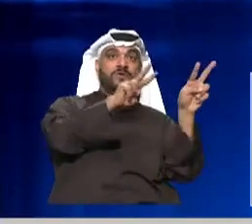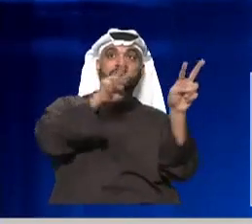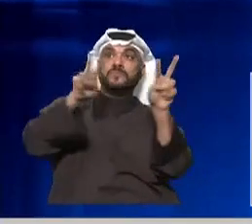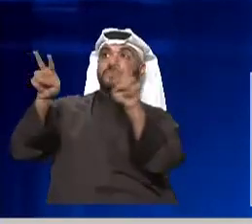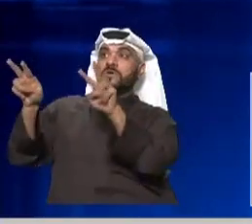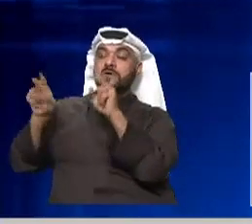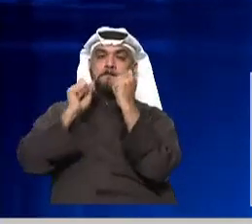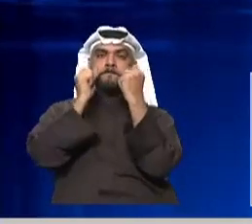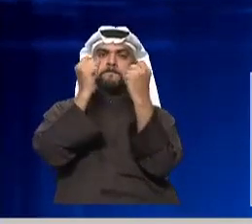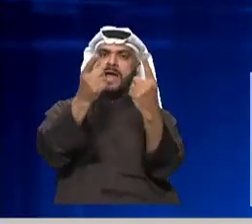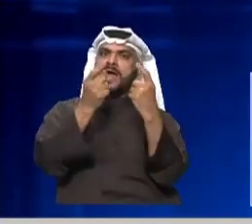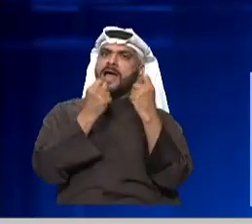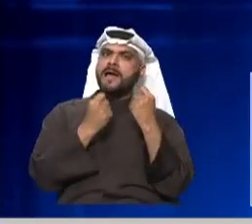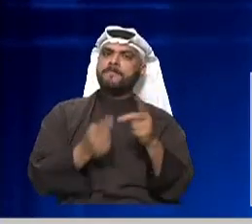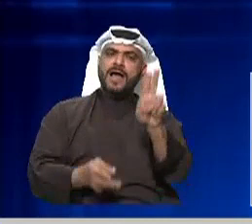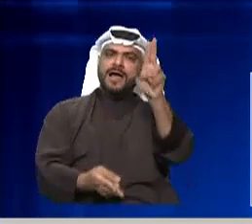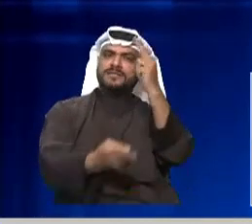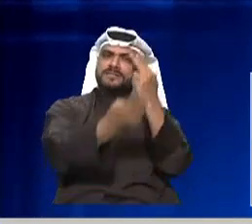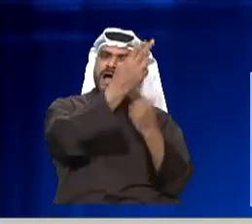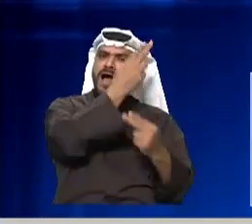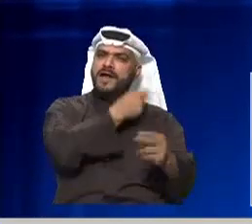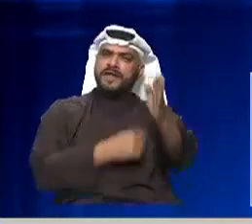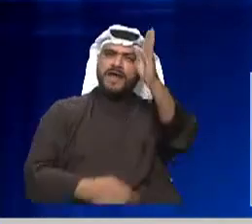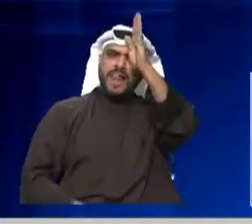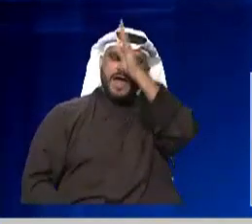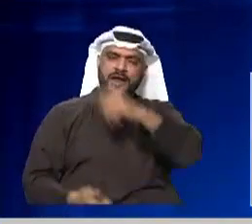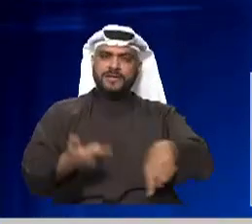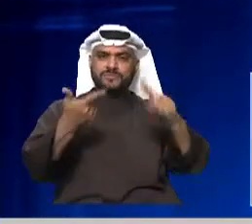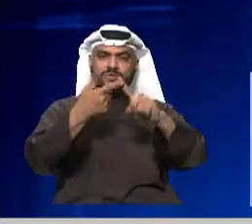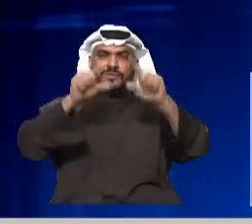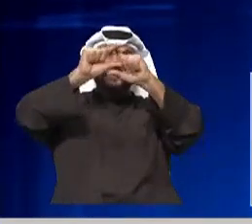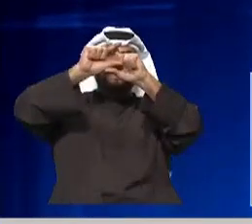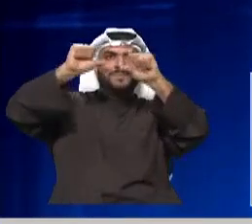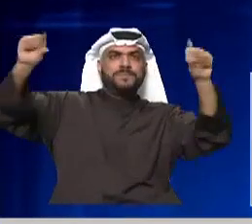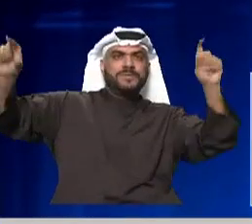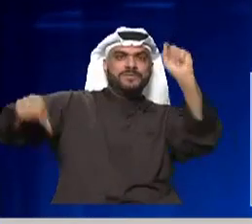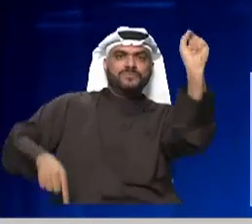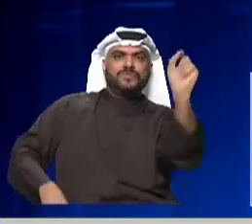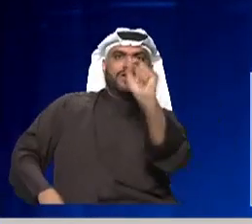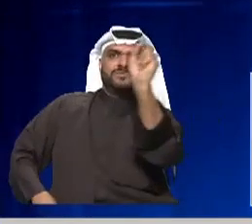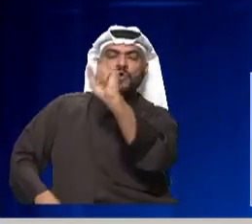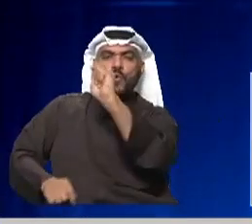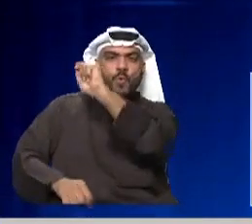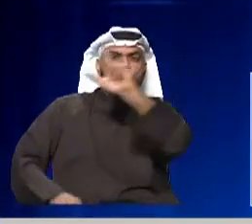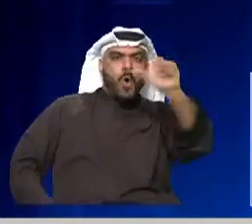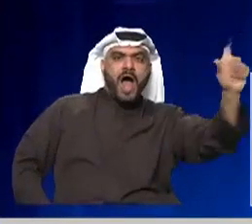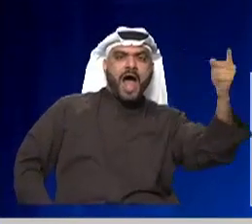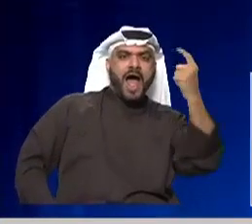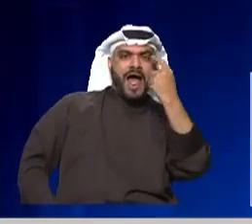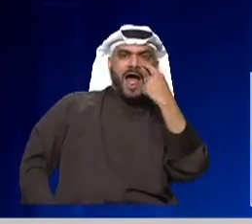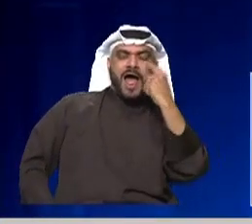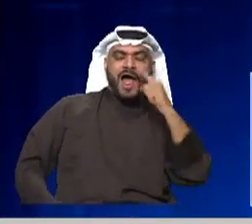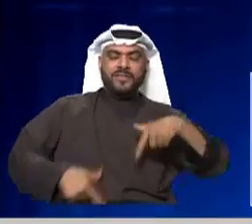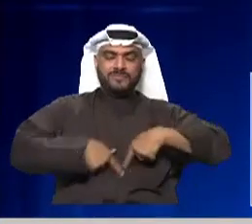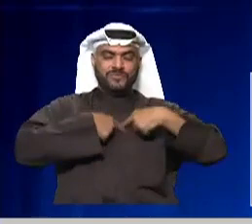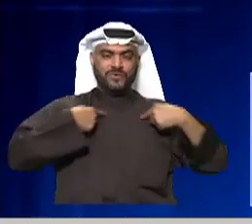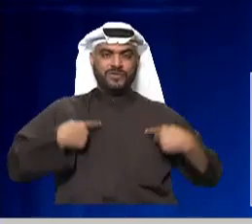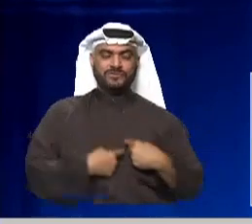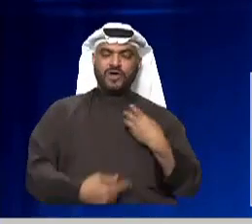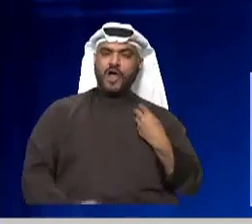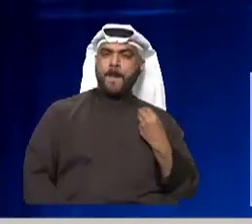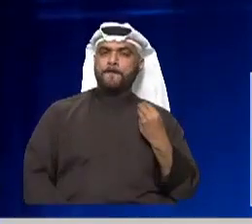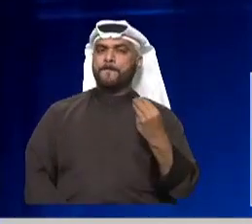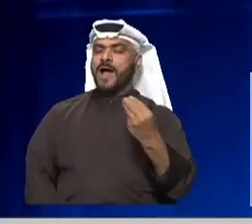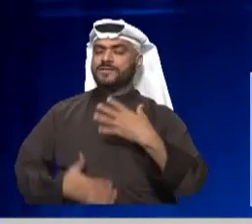التي تعبر عن تاريخ العراق العريق واللوحات الفنيه الاخرى التي اضفت روح المحبه والبهجه